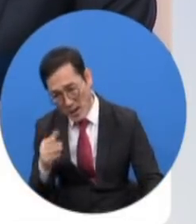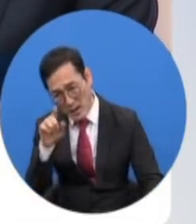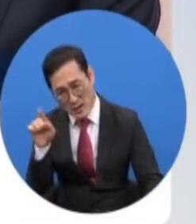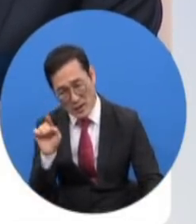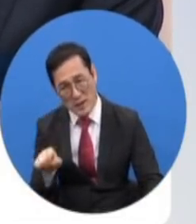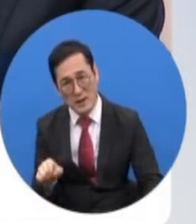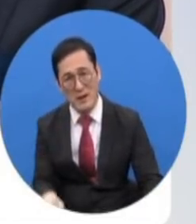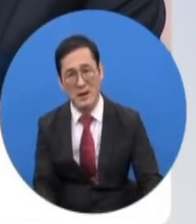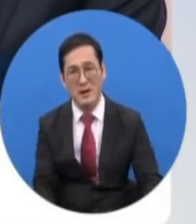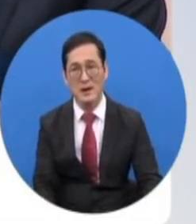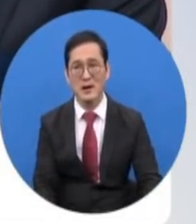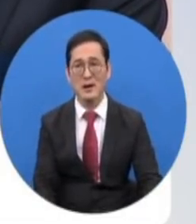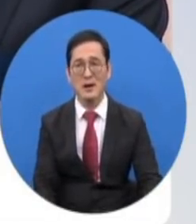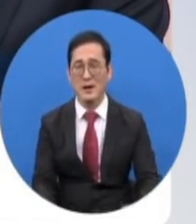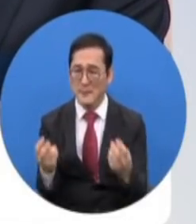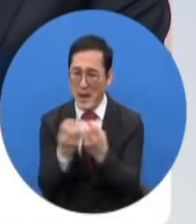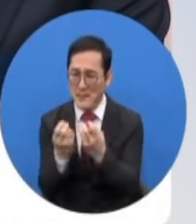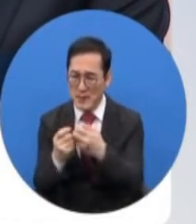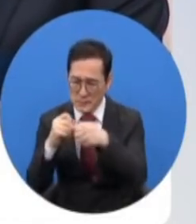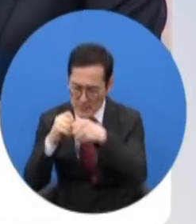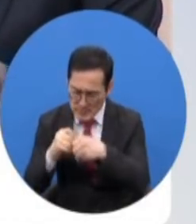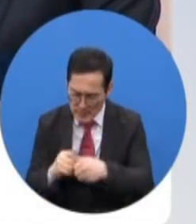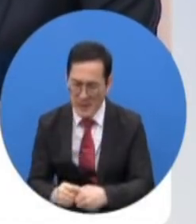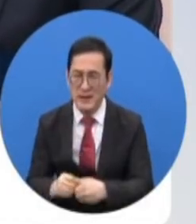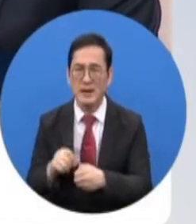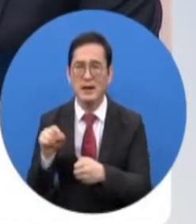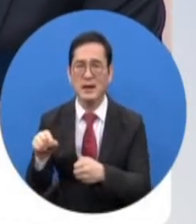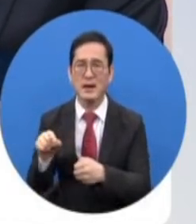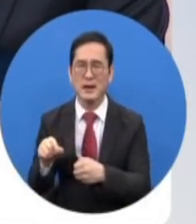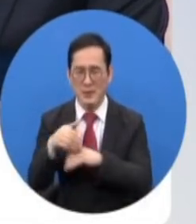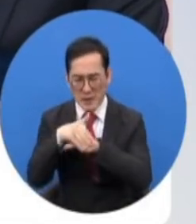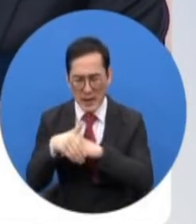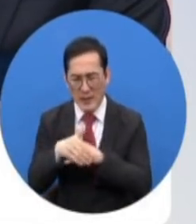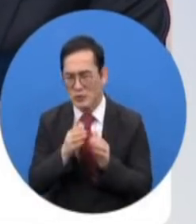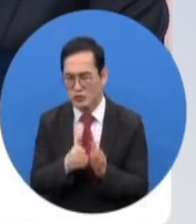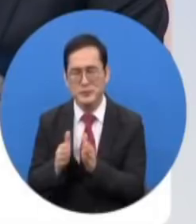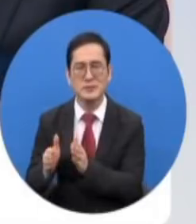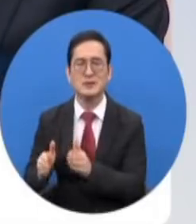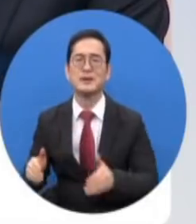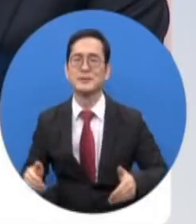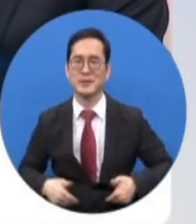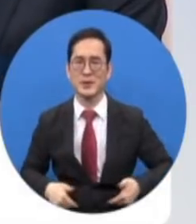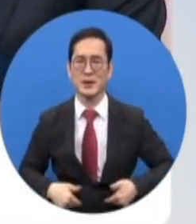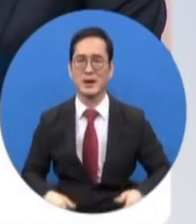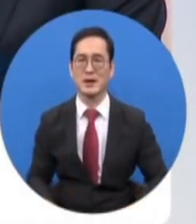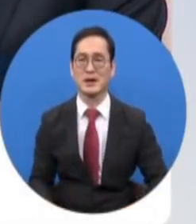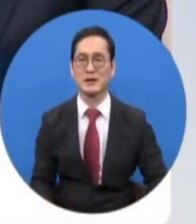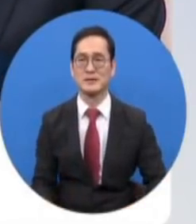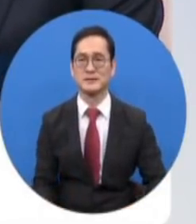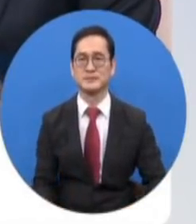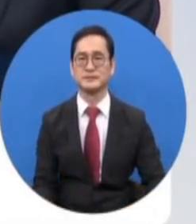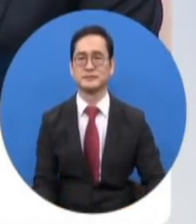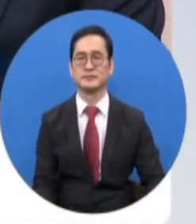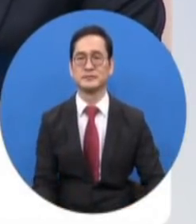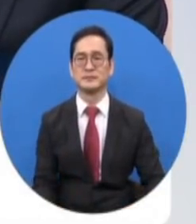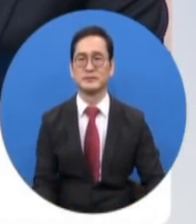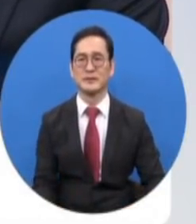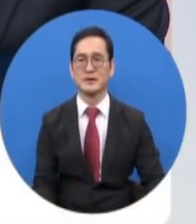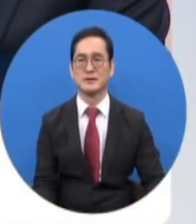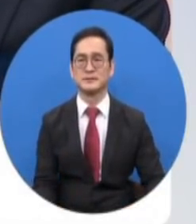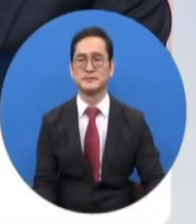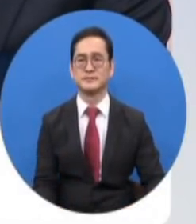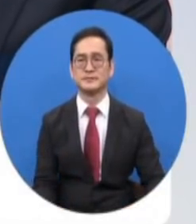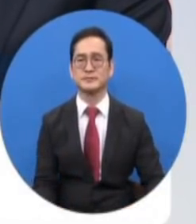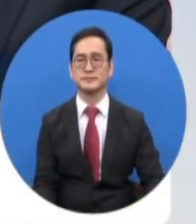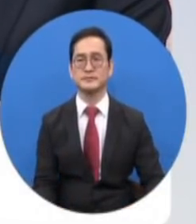하겠느냐 이것에서 좀 더 포인트를 두고 청와대 이전을 추진하고 또 거기서 목적을 달성할 수 있는 길을 반드시 마련해야 된다 이런